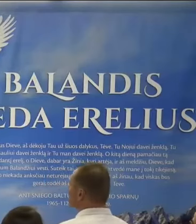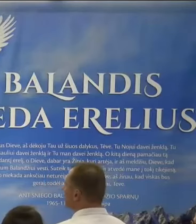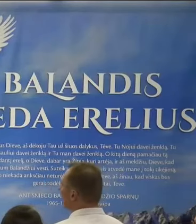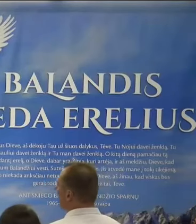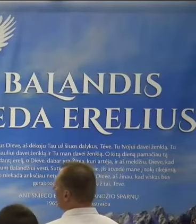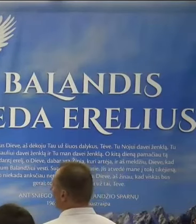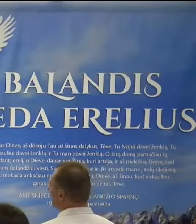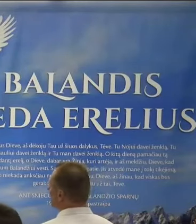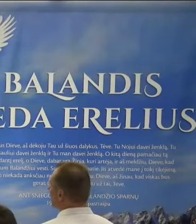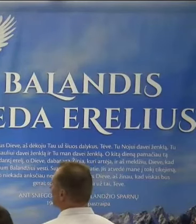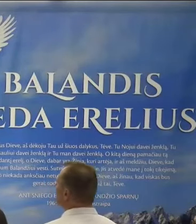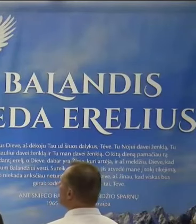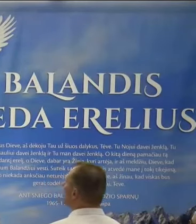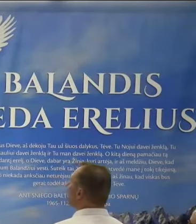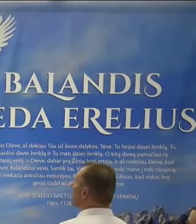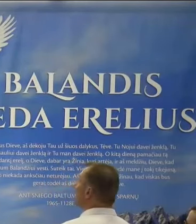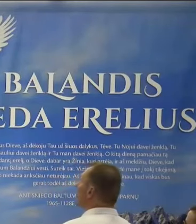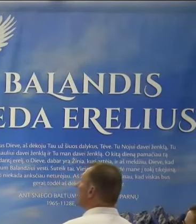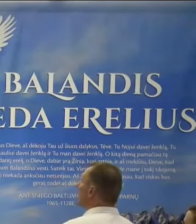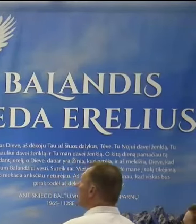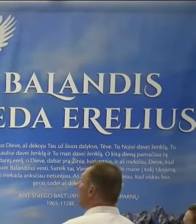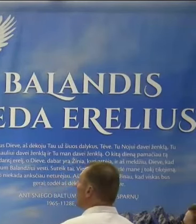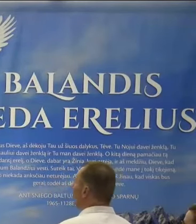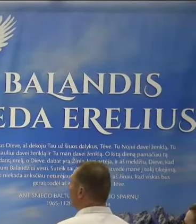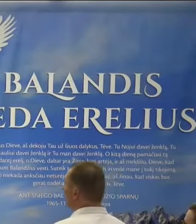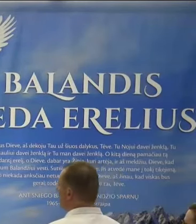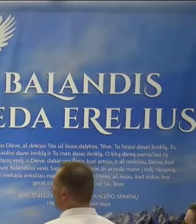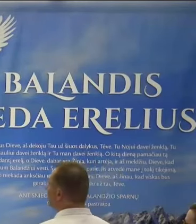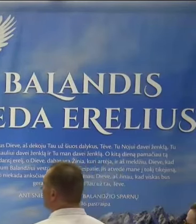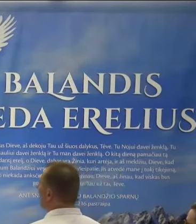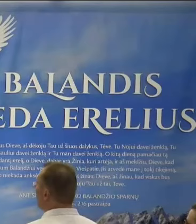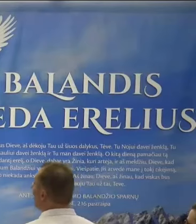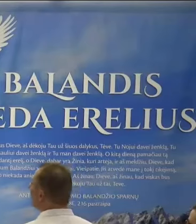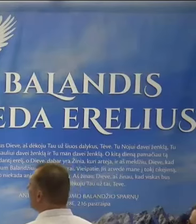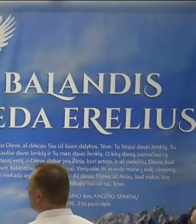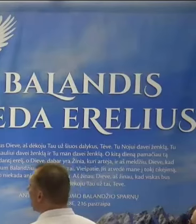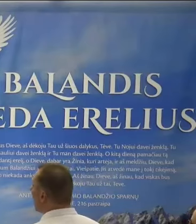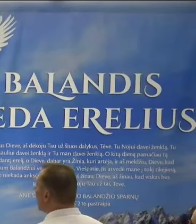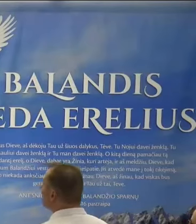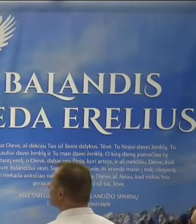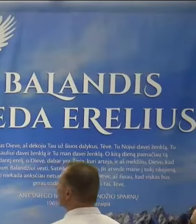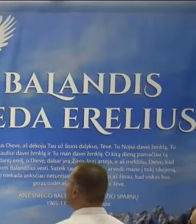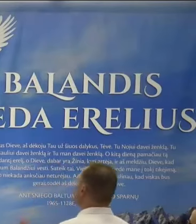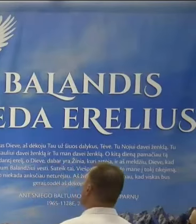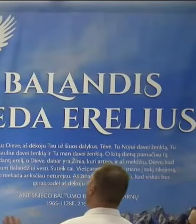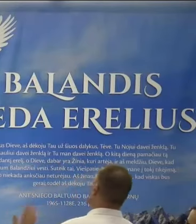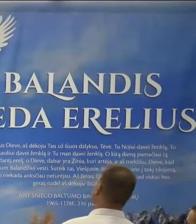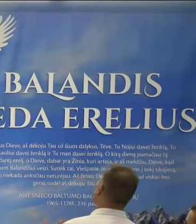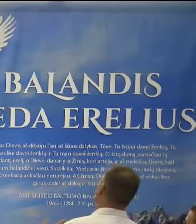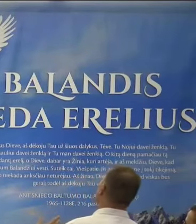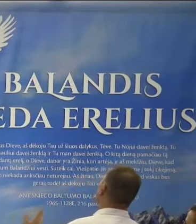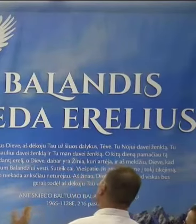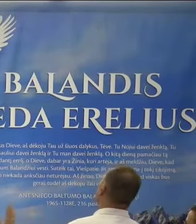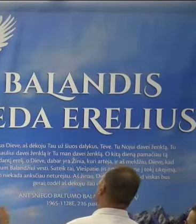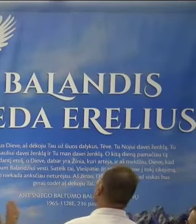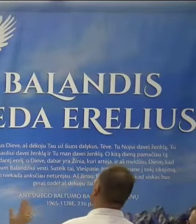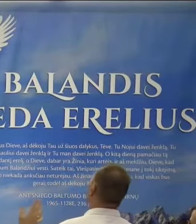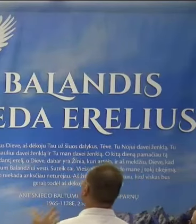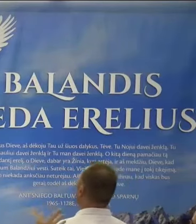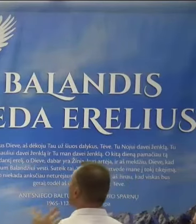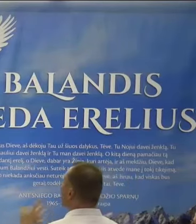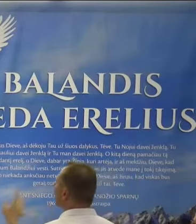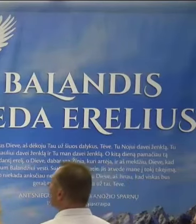nuostabus. Aš vergijoj buvau, bet dabar jau laisvas.